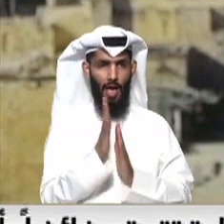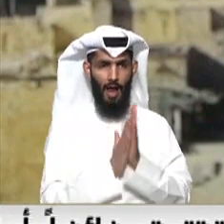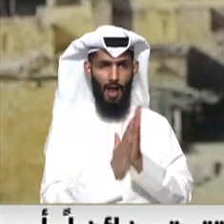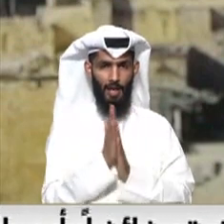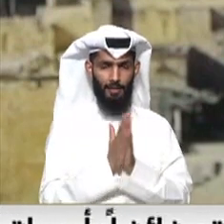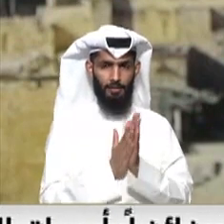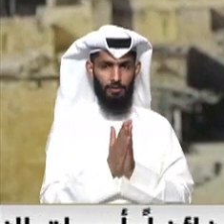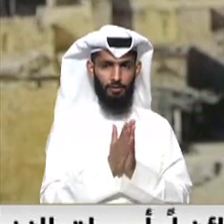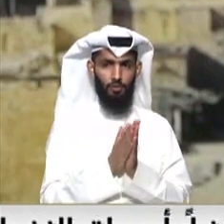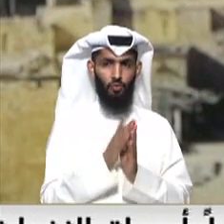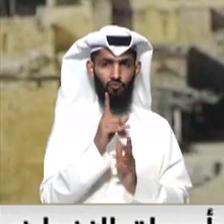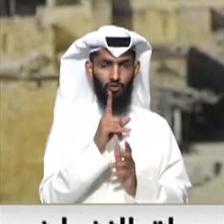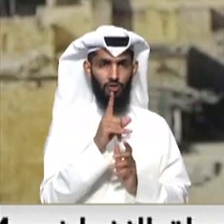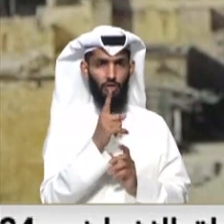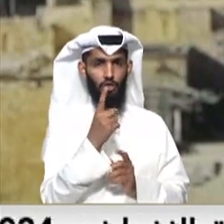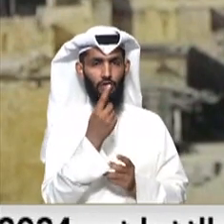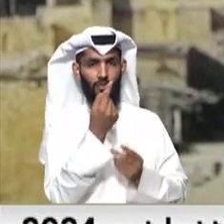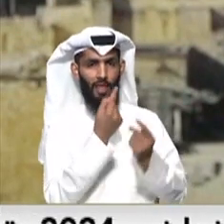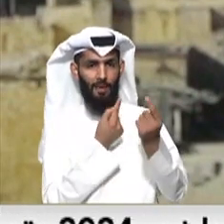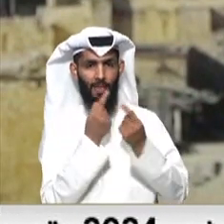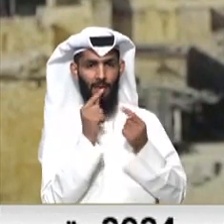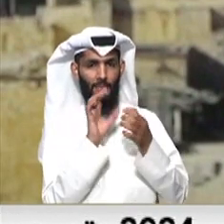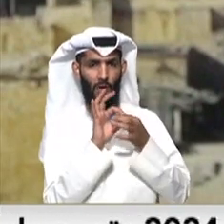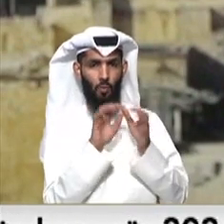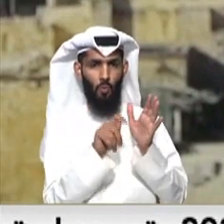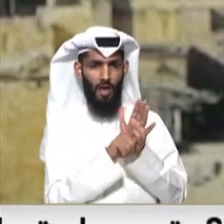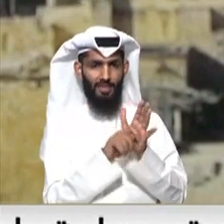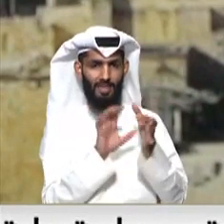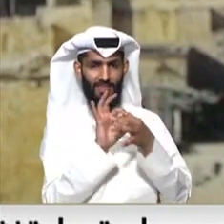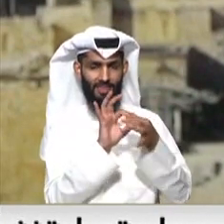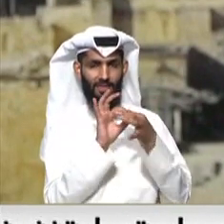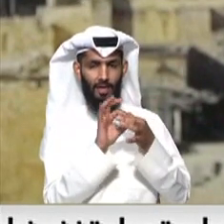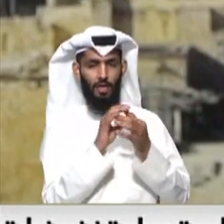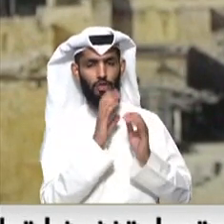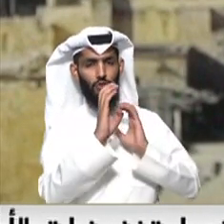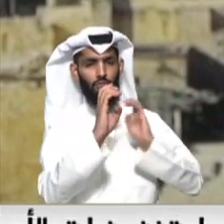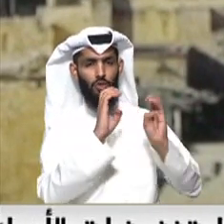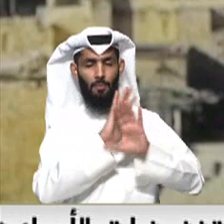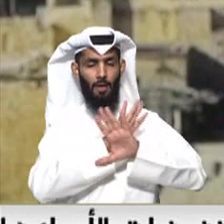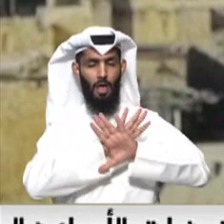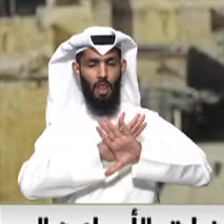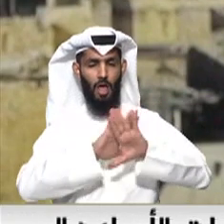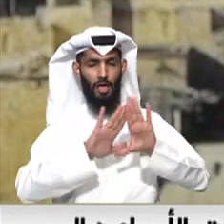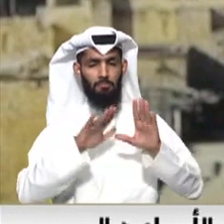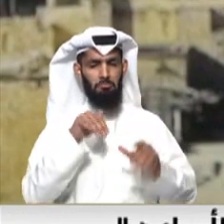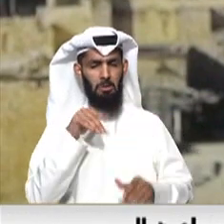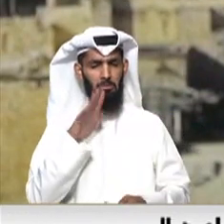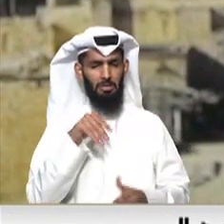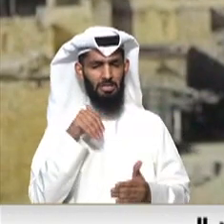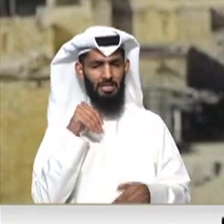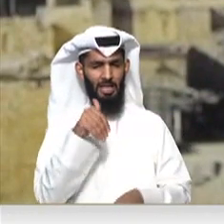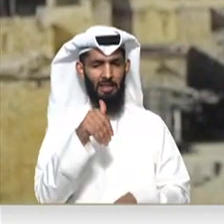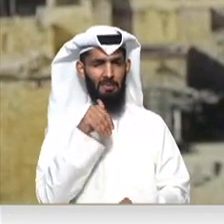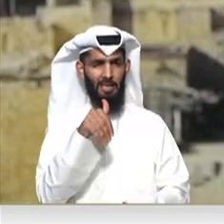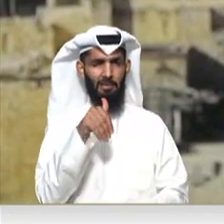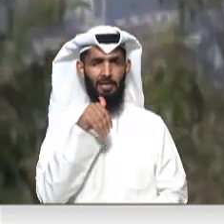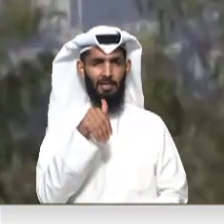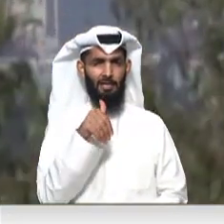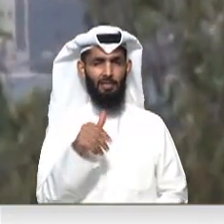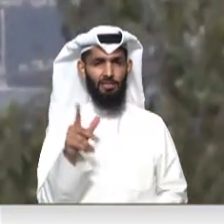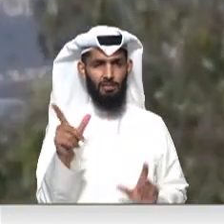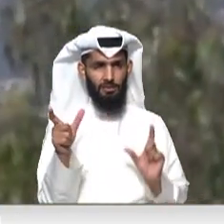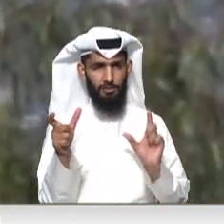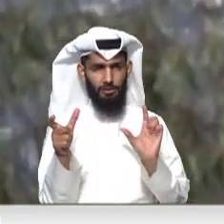ردها للوسطاء ونحن نقترب من التوصل لاتفاق الهدنة. وكان القيادي في حماس عزة الرشق قال